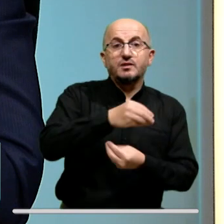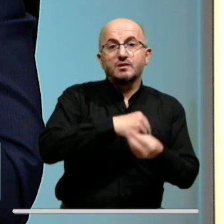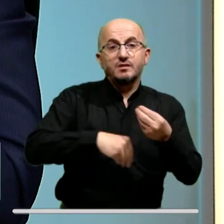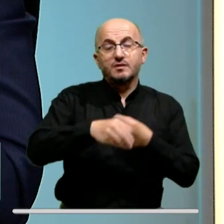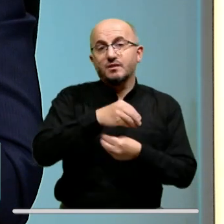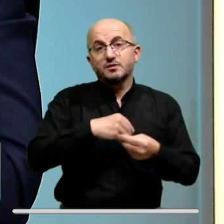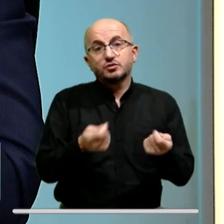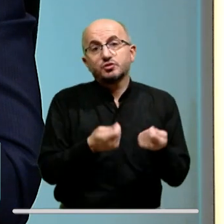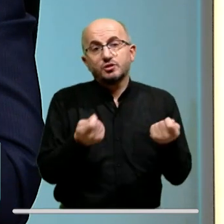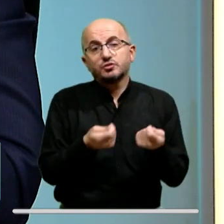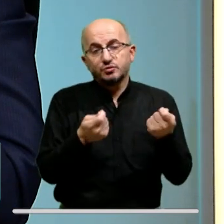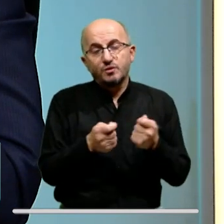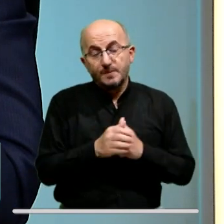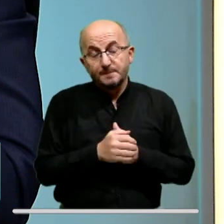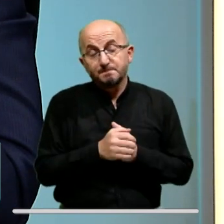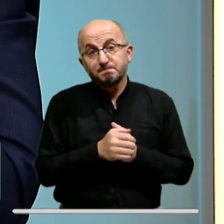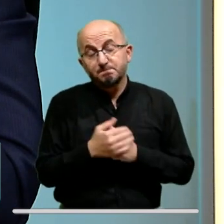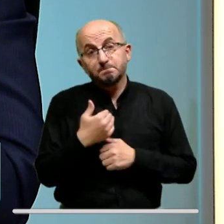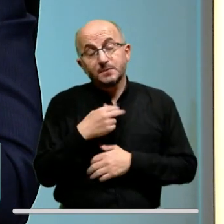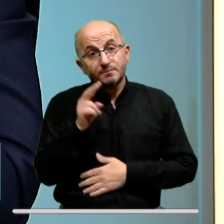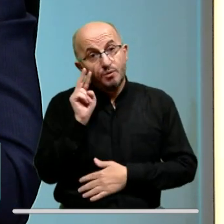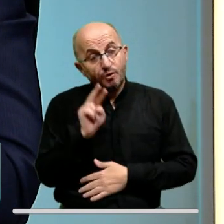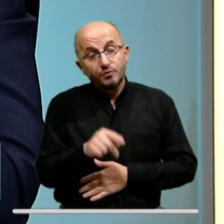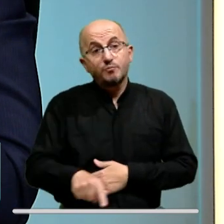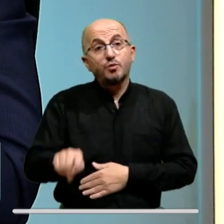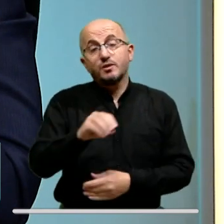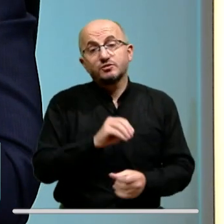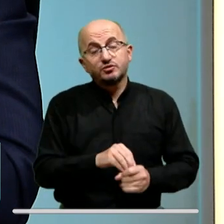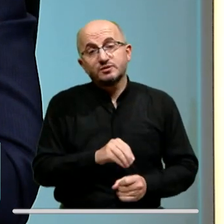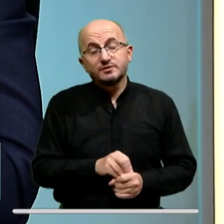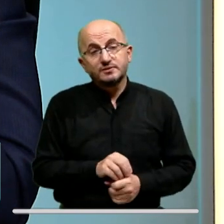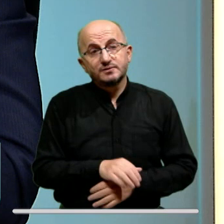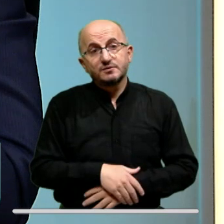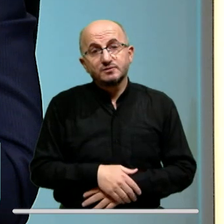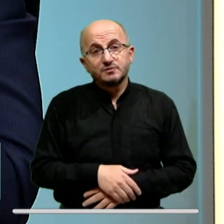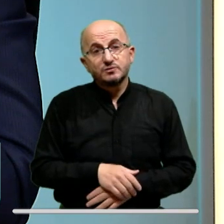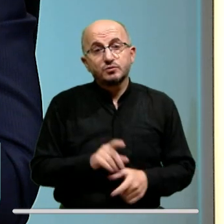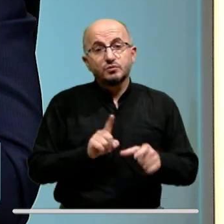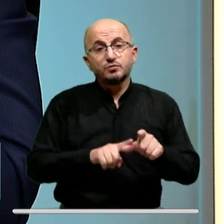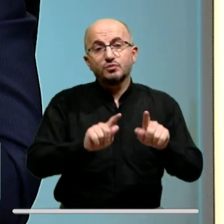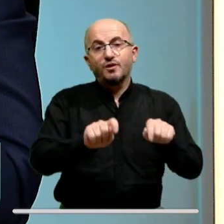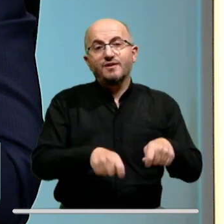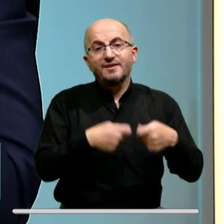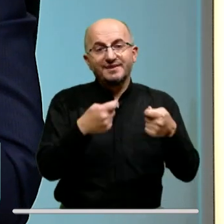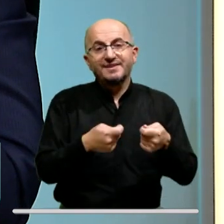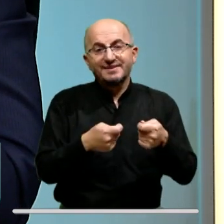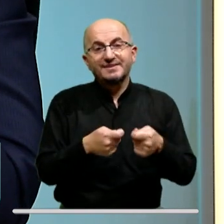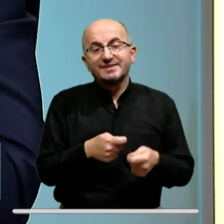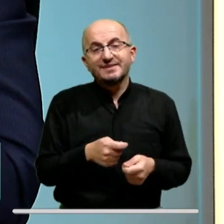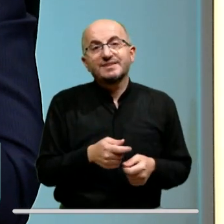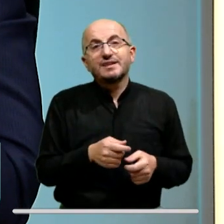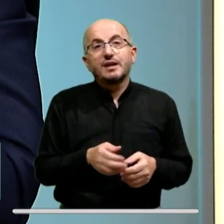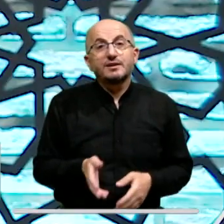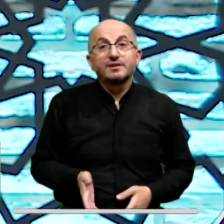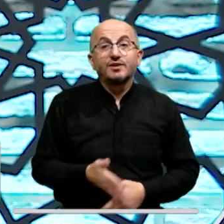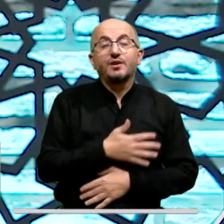aşağıdan tavaf yapmaya çalışıyorlar. Benim gördüğüm bunların içerisinde efendim çorap giyenler var. İhramlıyken çorap giyilmez.